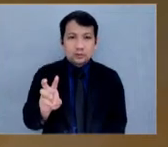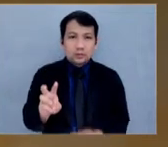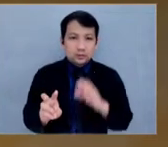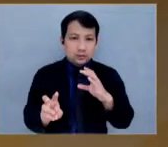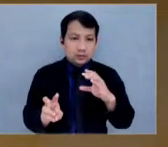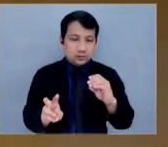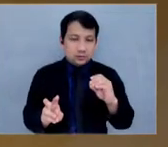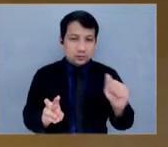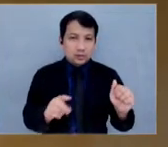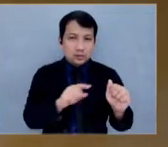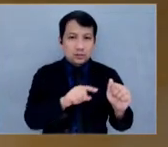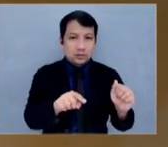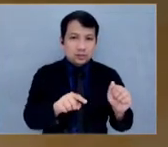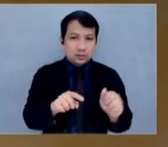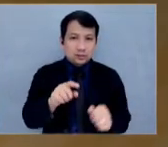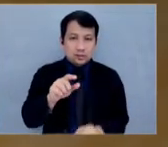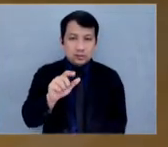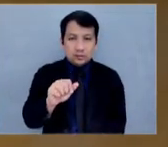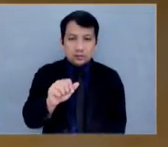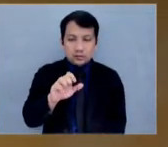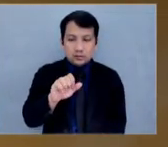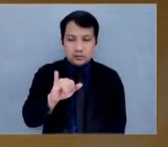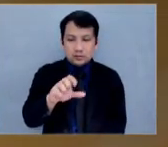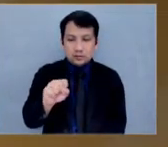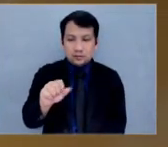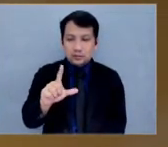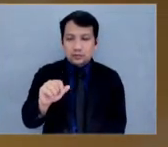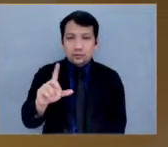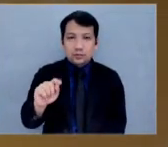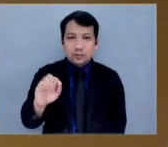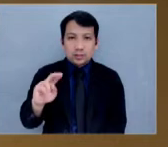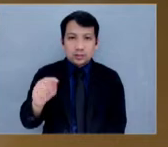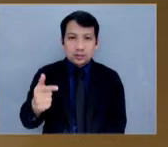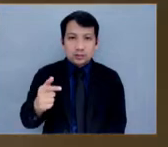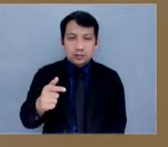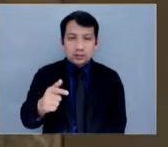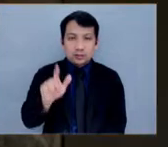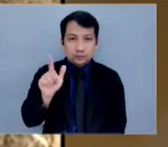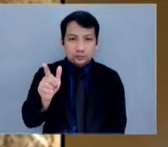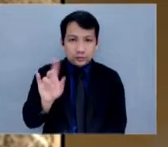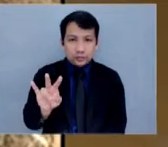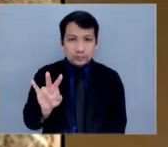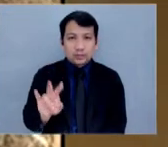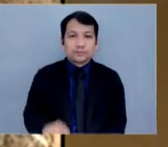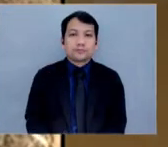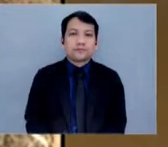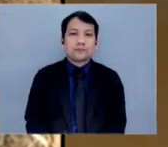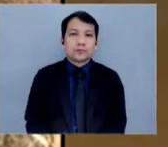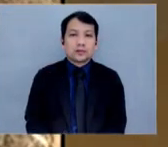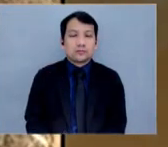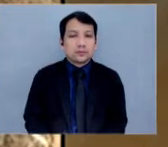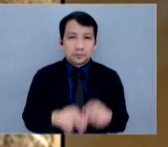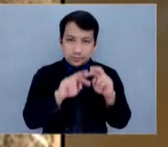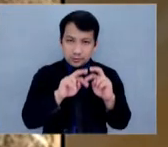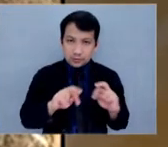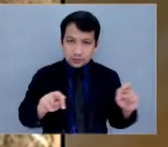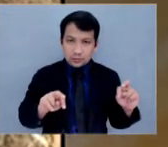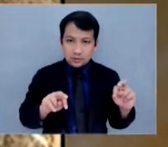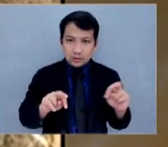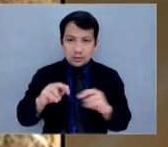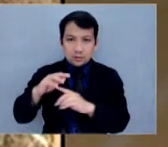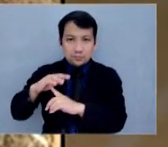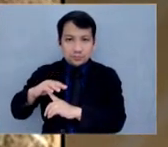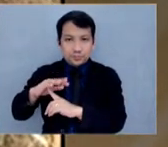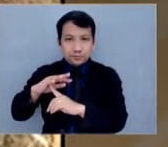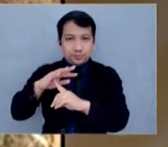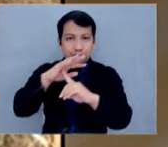ay si Ensign Isa Leona Takad, 27 taong gulang. Base sa investigasyon, lumipad mula sa Sangli